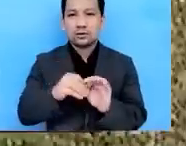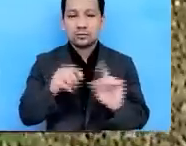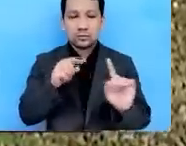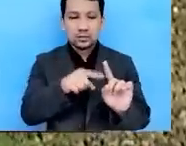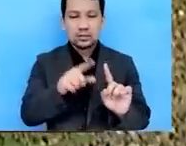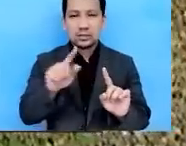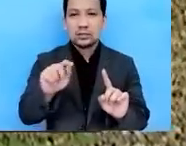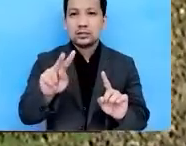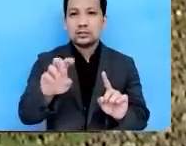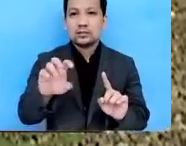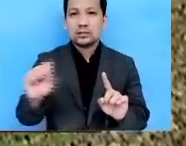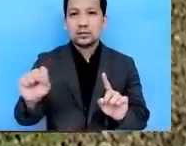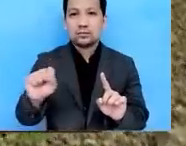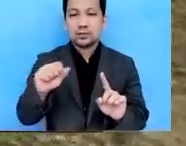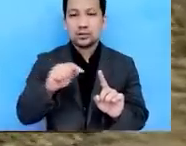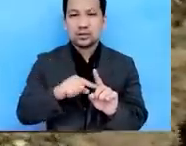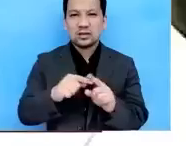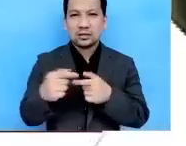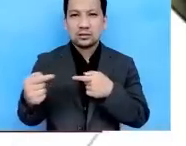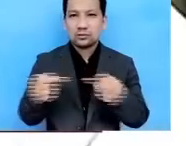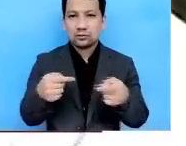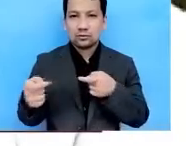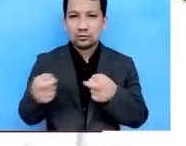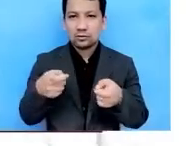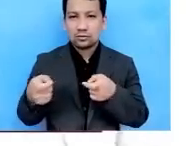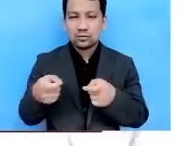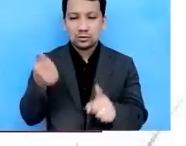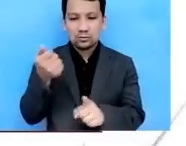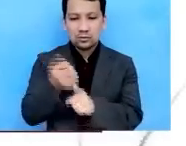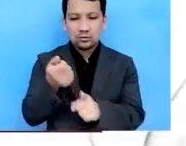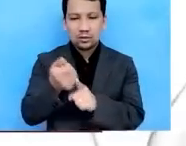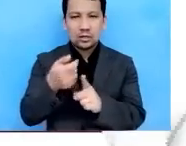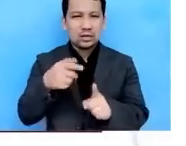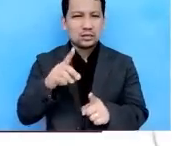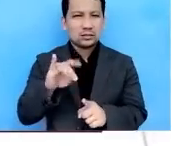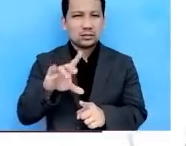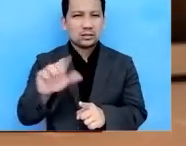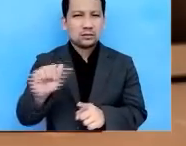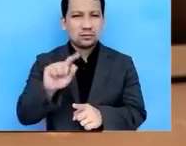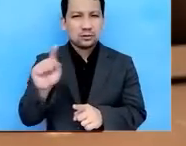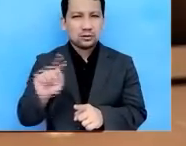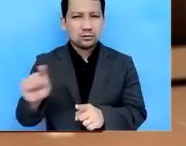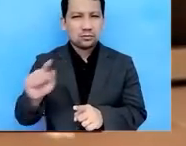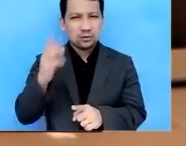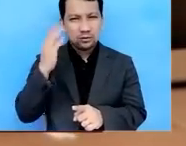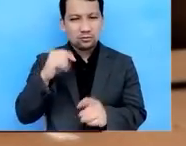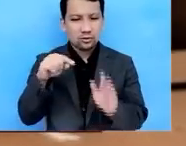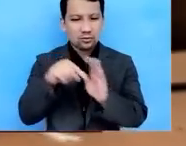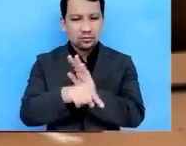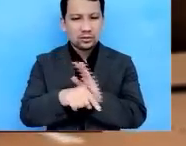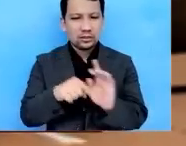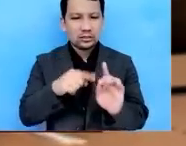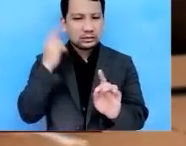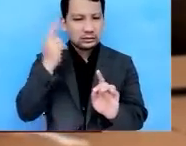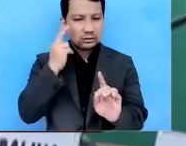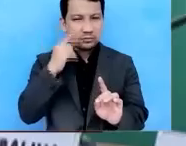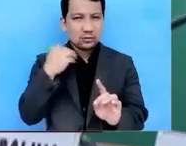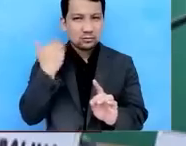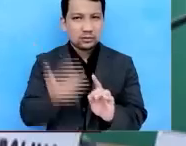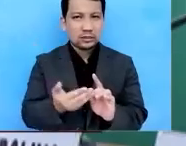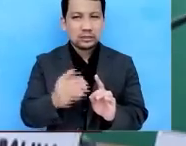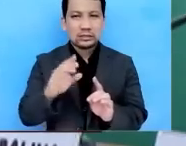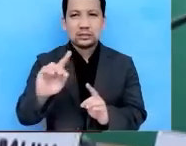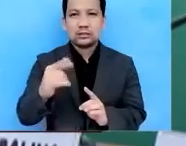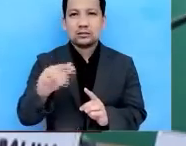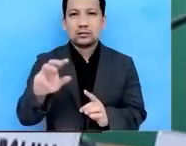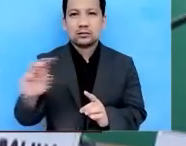ang nagpapatakbo. Nauwi raw ito sa Reid. Tingin ni Diaz, ito ang dahilan kaya pinatay si Degamo. That's the reason, galit na